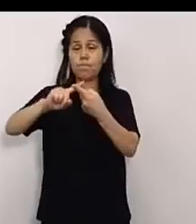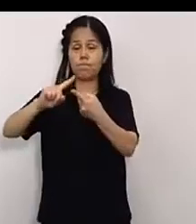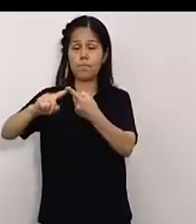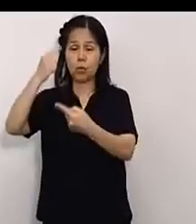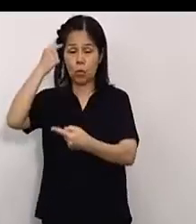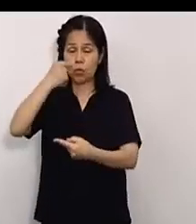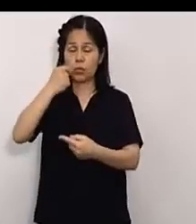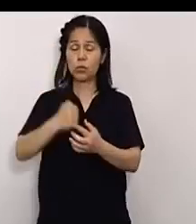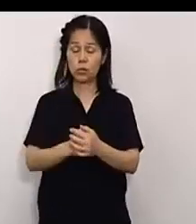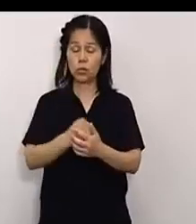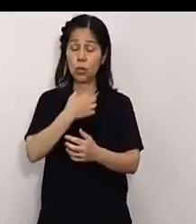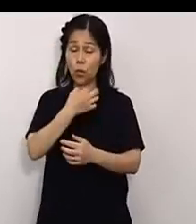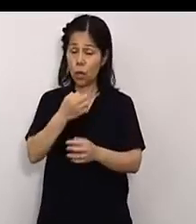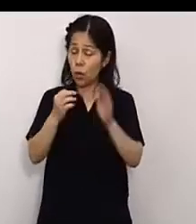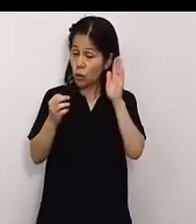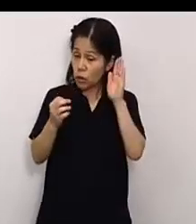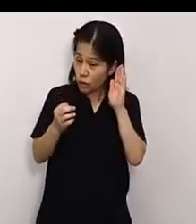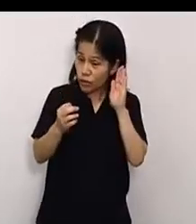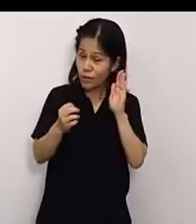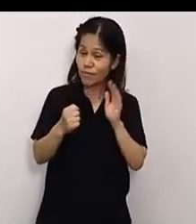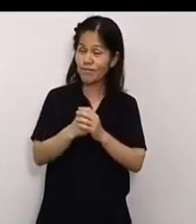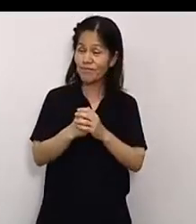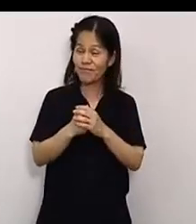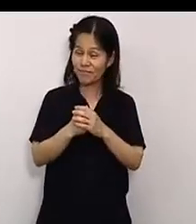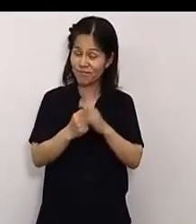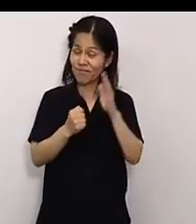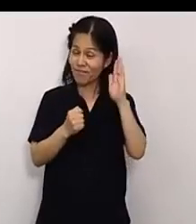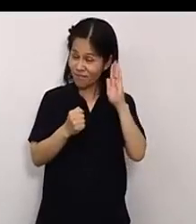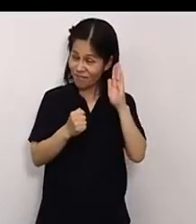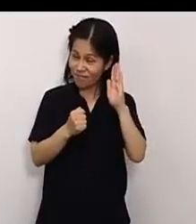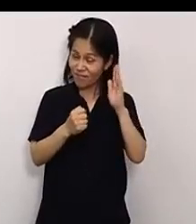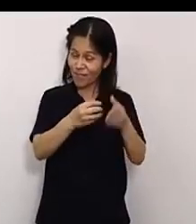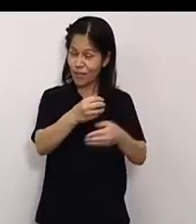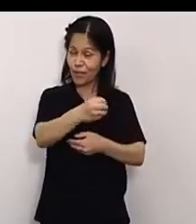ね、そういう声を聞きは聞こえる聞き、